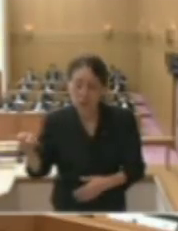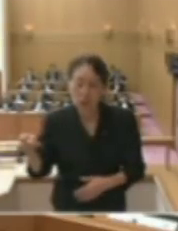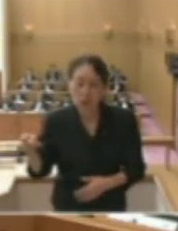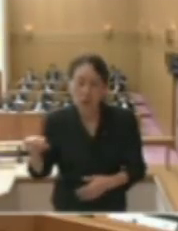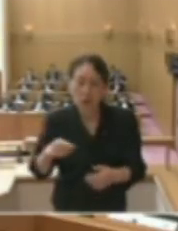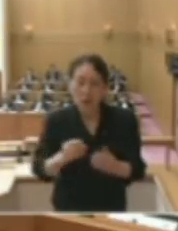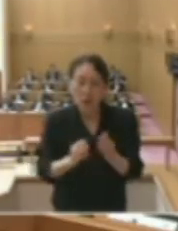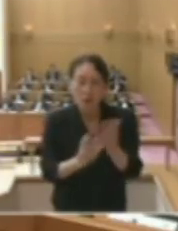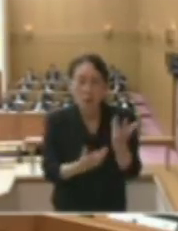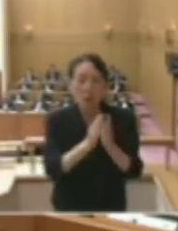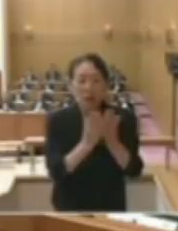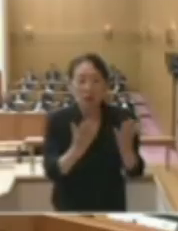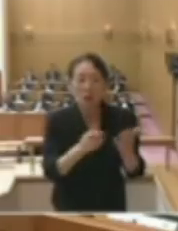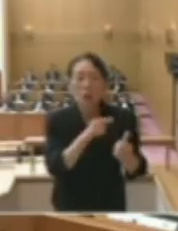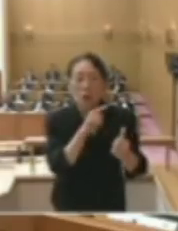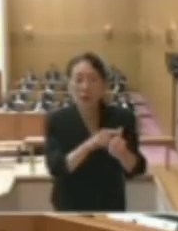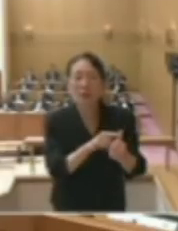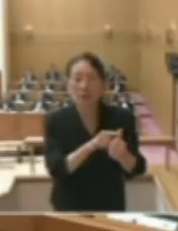からね。